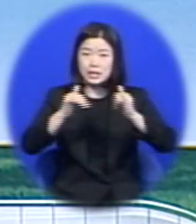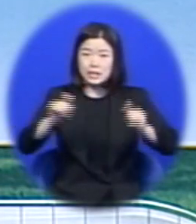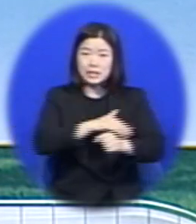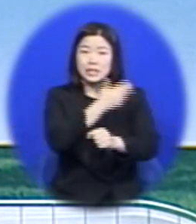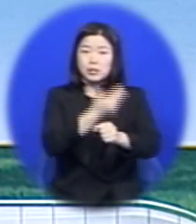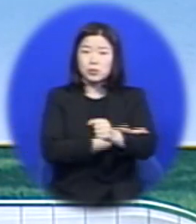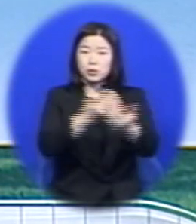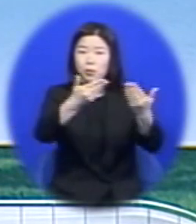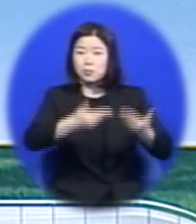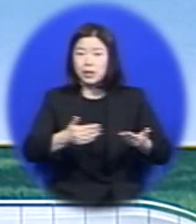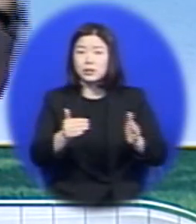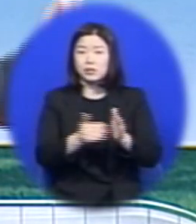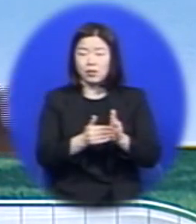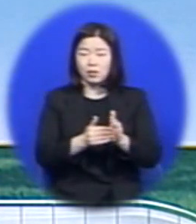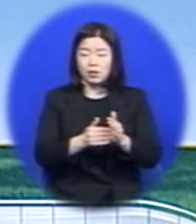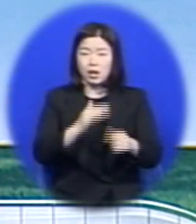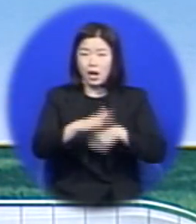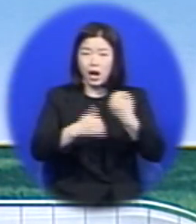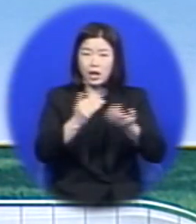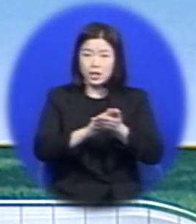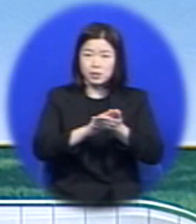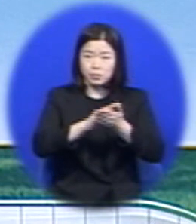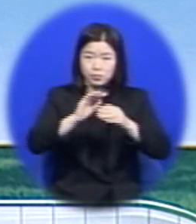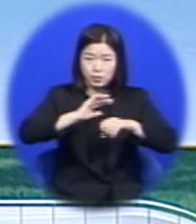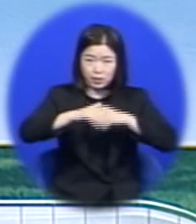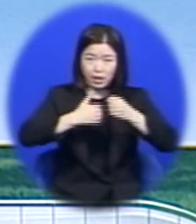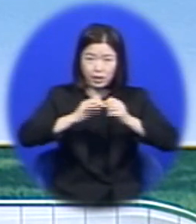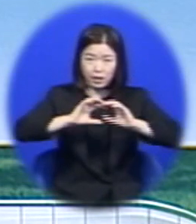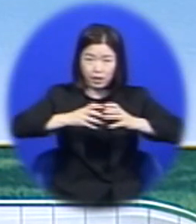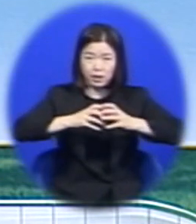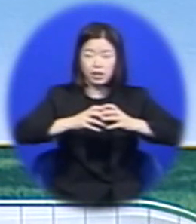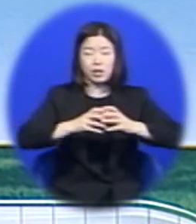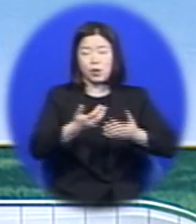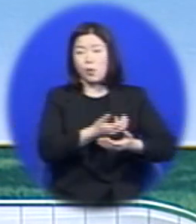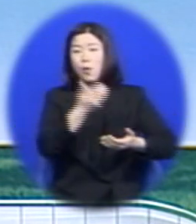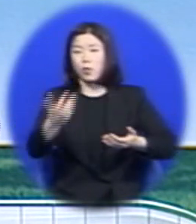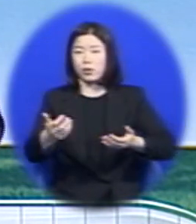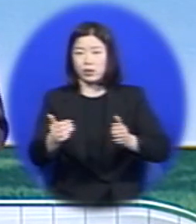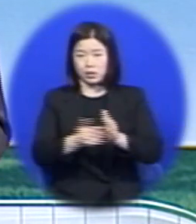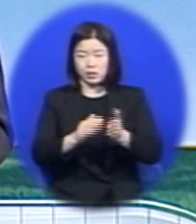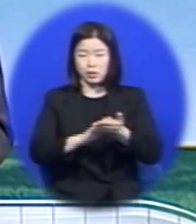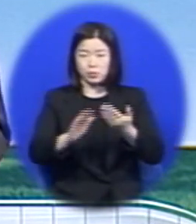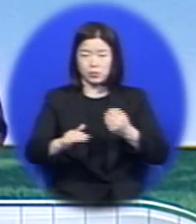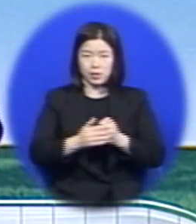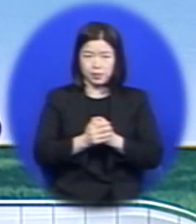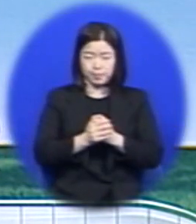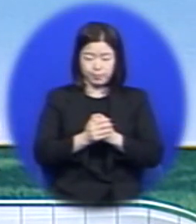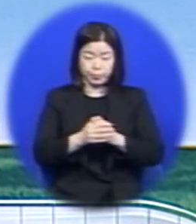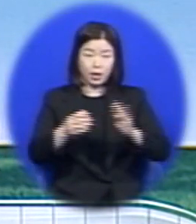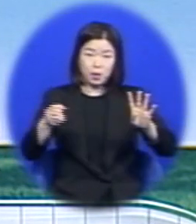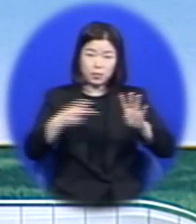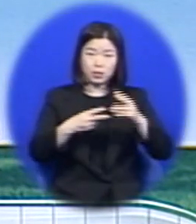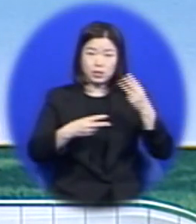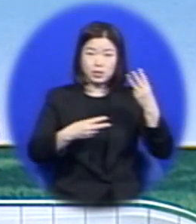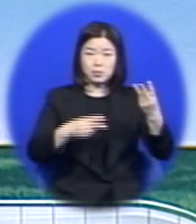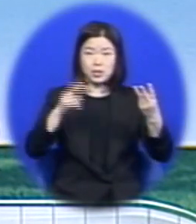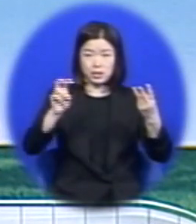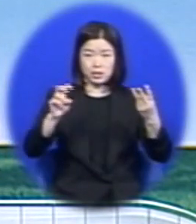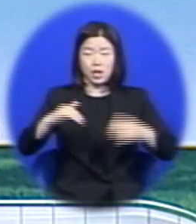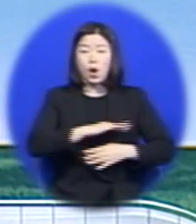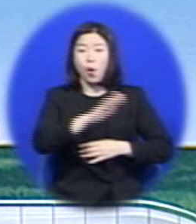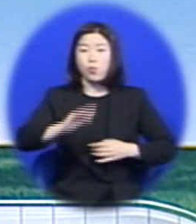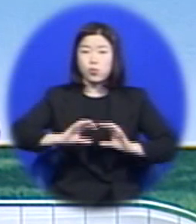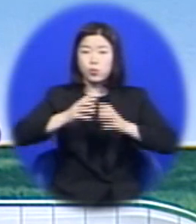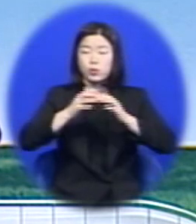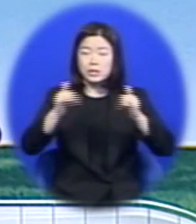거죠. 하나님의 나라로 옮겨졌기 때문에 빌립보서 3장 20절에 그러나 우리의